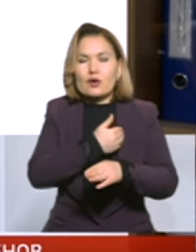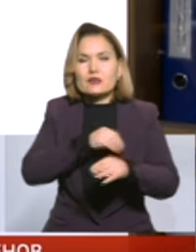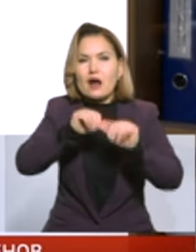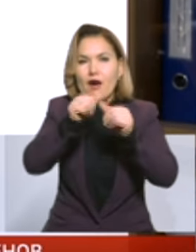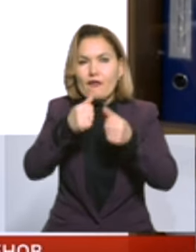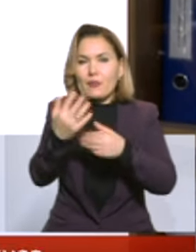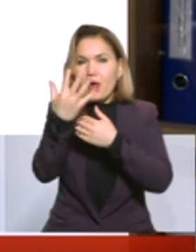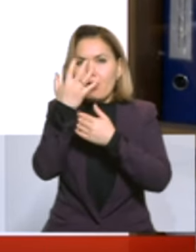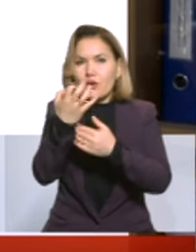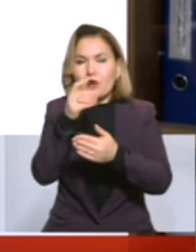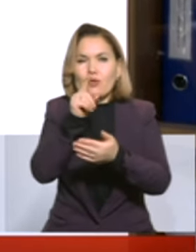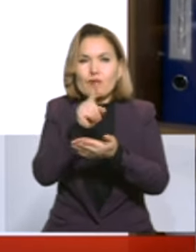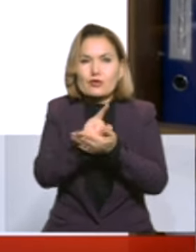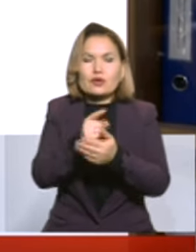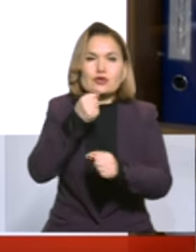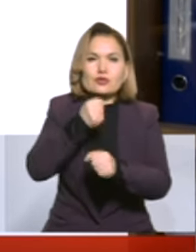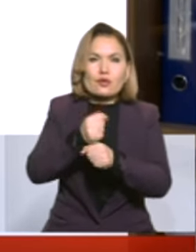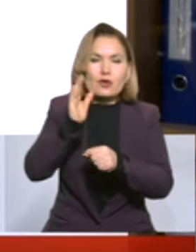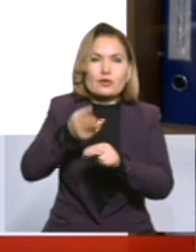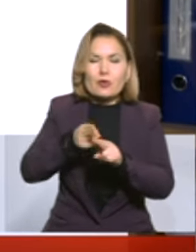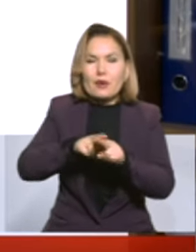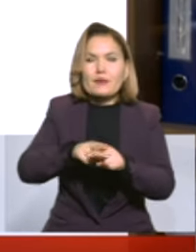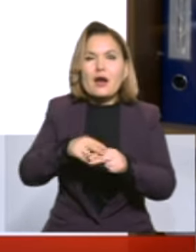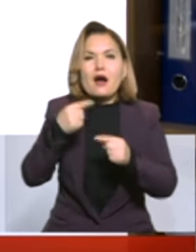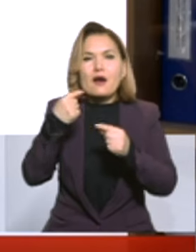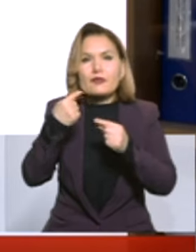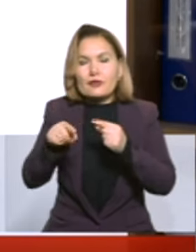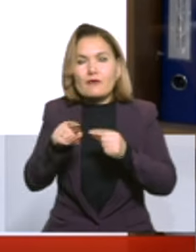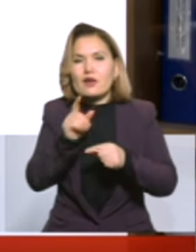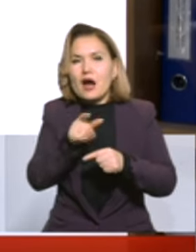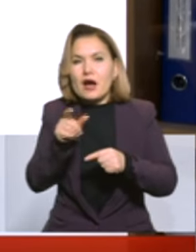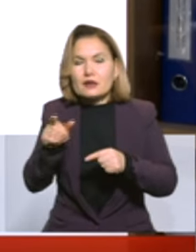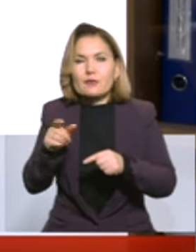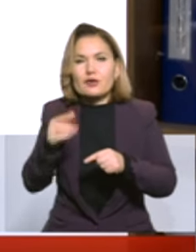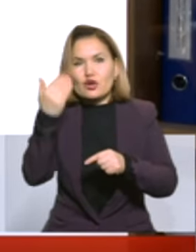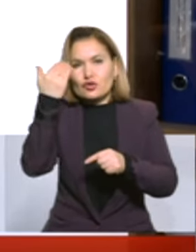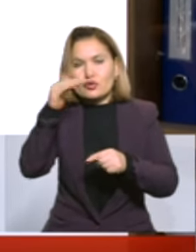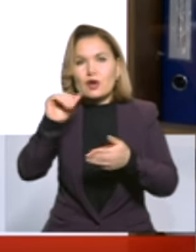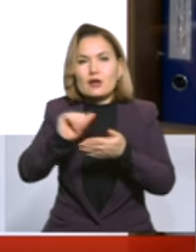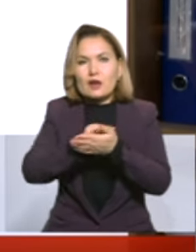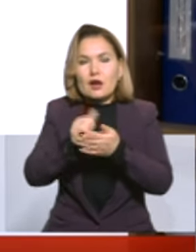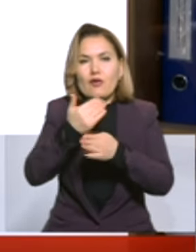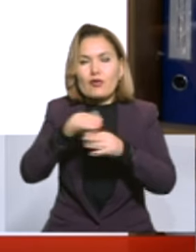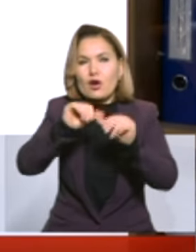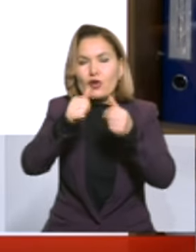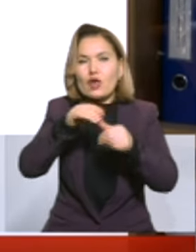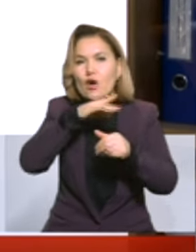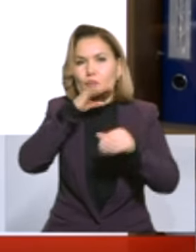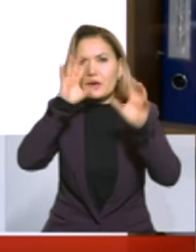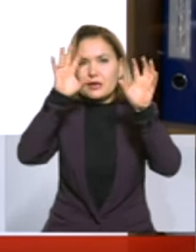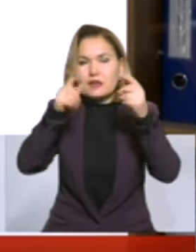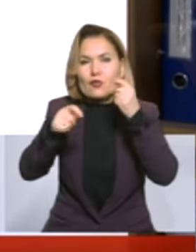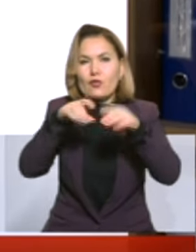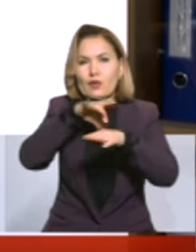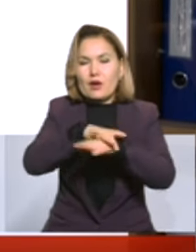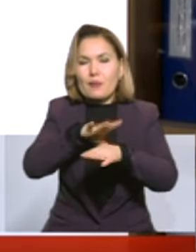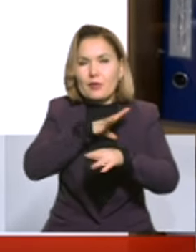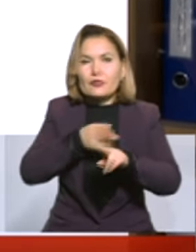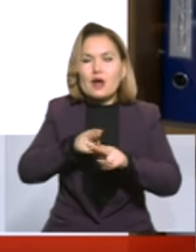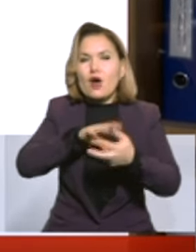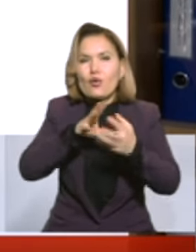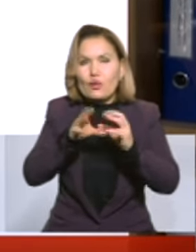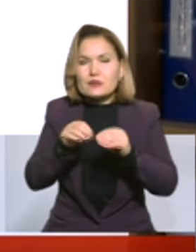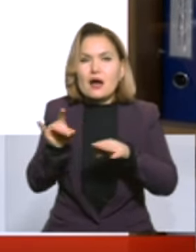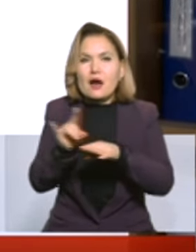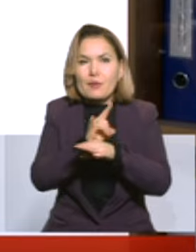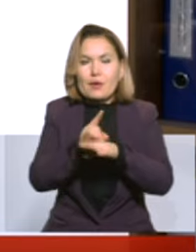бағытталып отыр. Бұған дейін өзге адамның бейнесін пайдаланып, алаяқтардың қарыз алған жағдайлары болған. Мұндай кезде алданған адам ғана емес, қаржы ұйымдары да